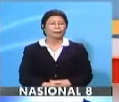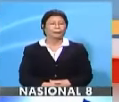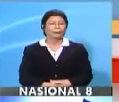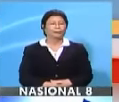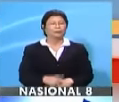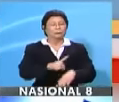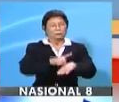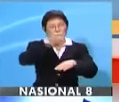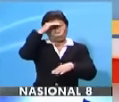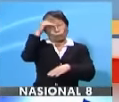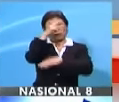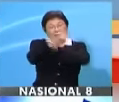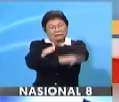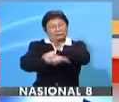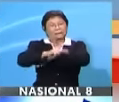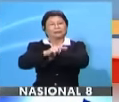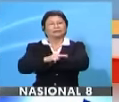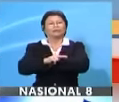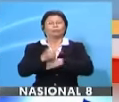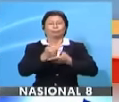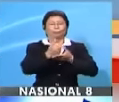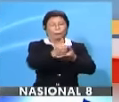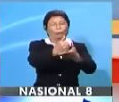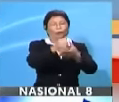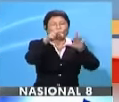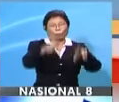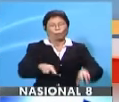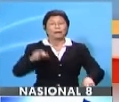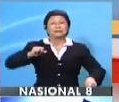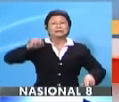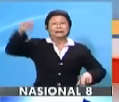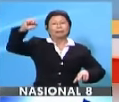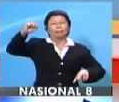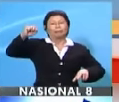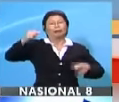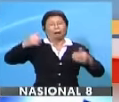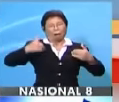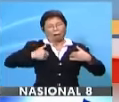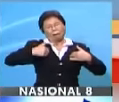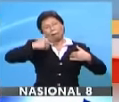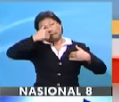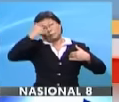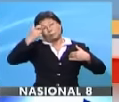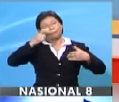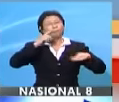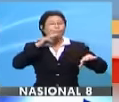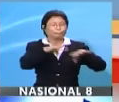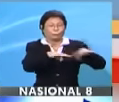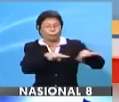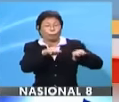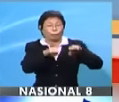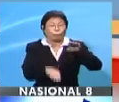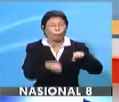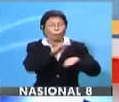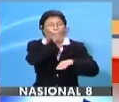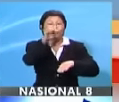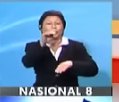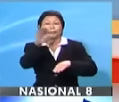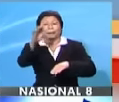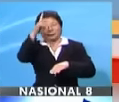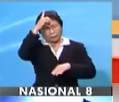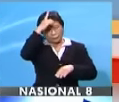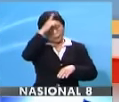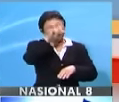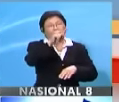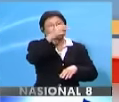Di Johor, Kerajaan Negeri sedia memberikan bantuan kepada rakyat Sabah yang terjejas ekoran kejadian gempa bumi. Menteri Besarnya Dato' Seri